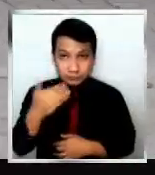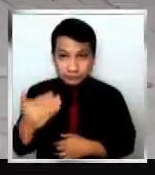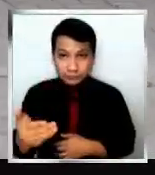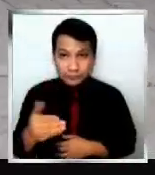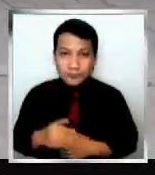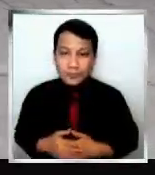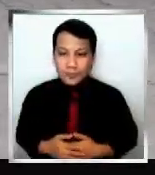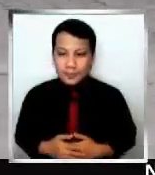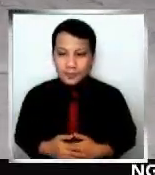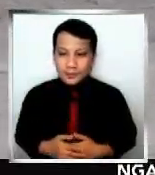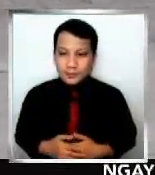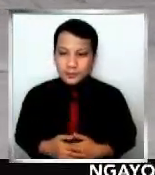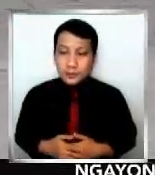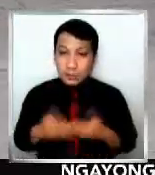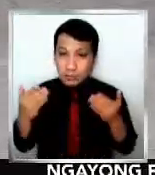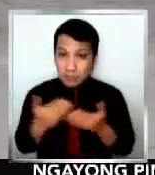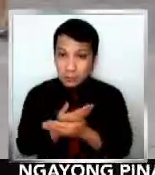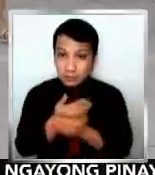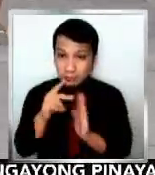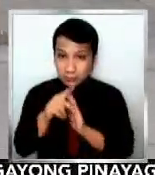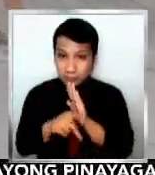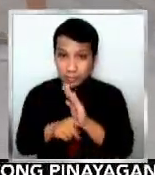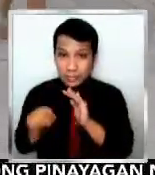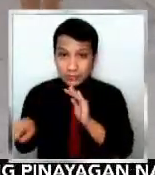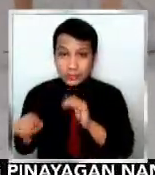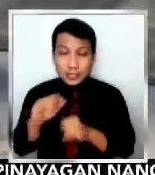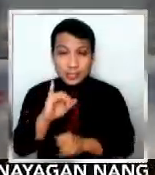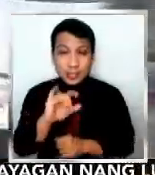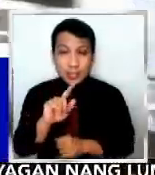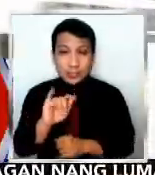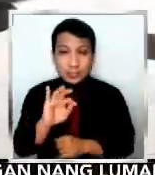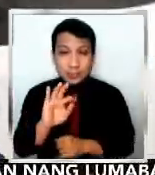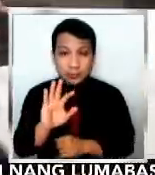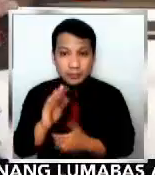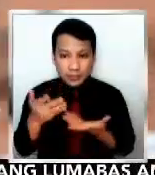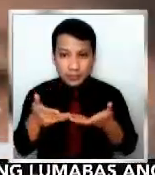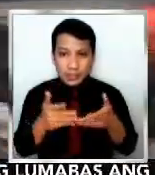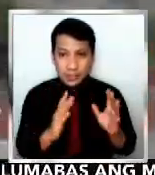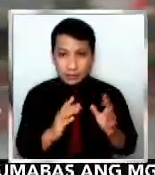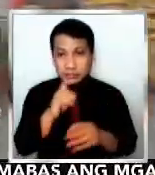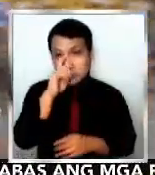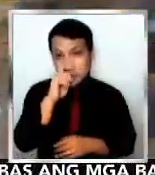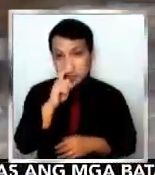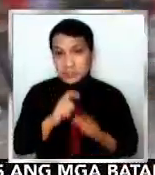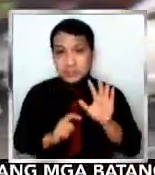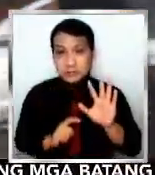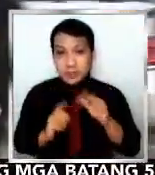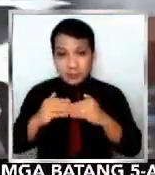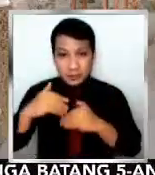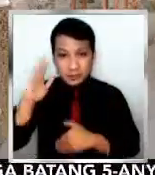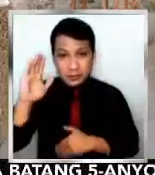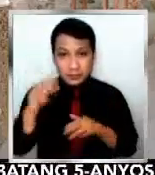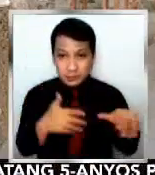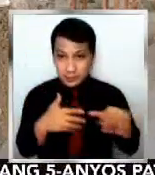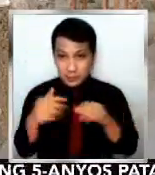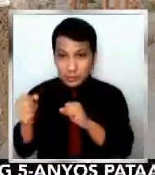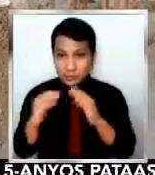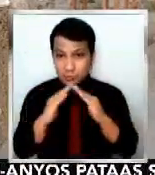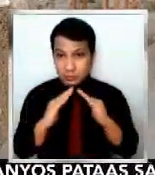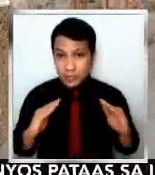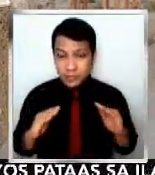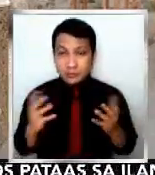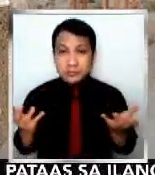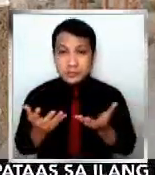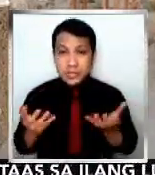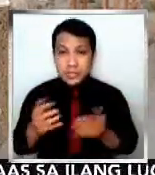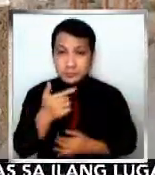Sa bagong patakarang ito ng IATF, pinapayagan ng mga batang edad 5 pataas na lumabas ng bahay sa mga lugar na nasa ilalim ng General